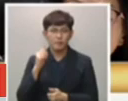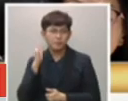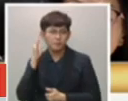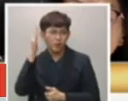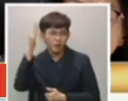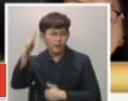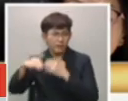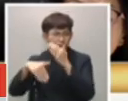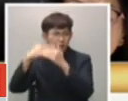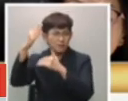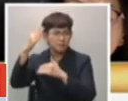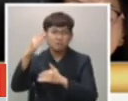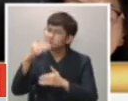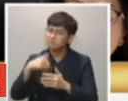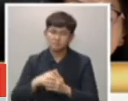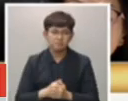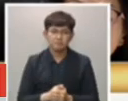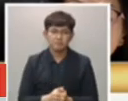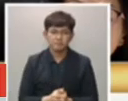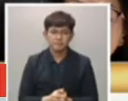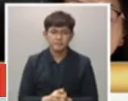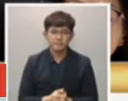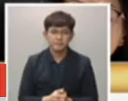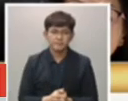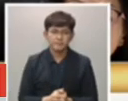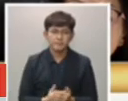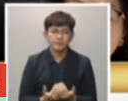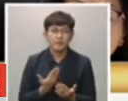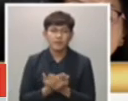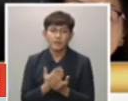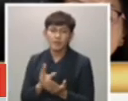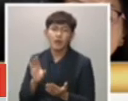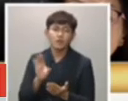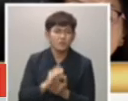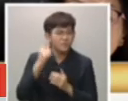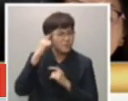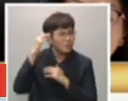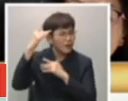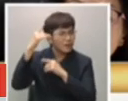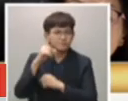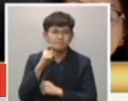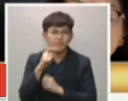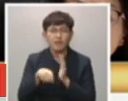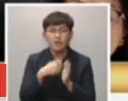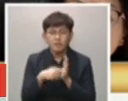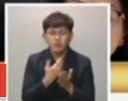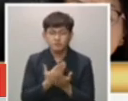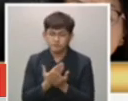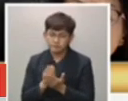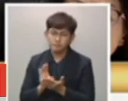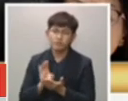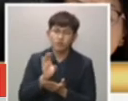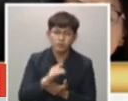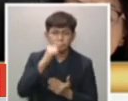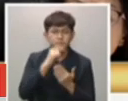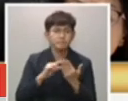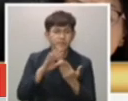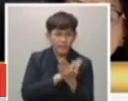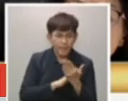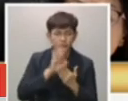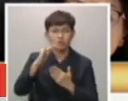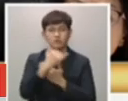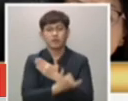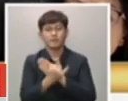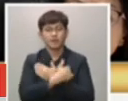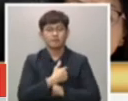ได้ด้านการลงทุนยิ่งหวังไม่ได้เพราะว่านักลงทุนไม่ว่าจะในประเทศและต่างประเทศไม่มีความ